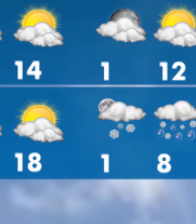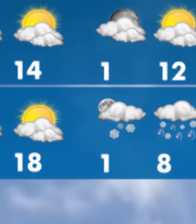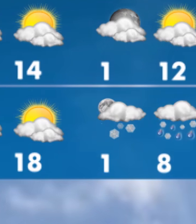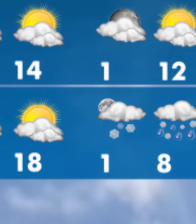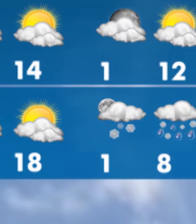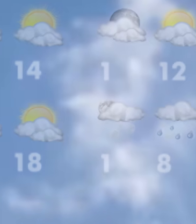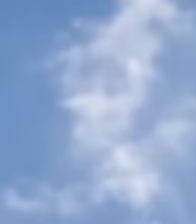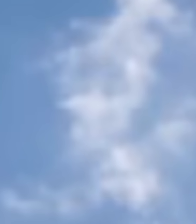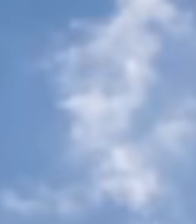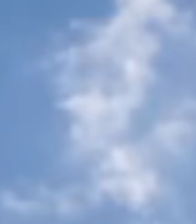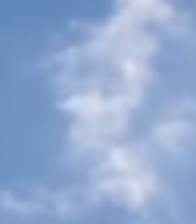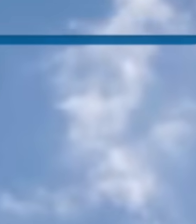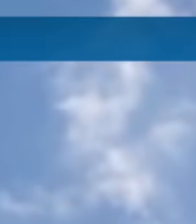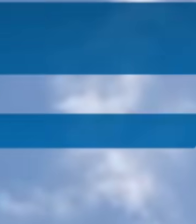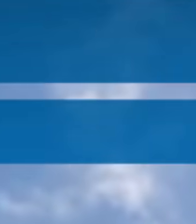дулаан.